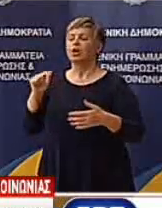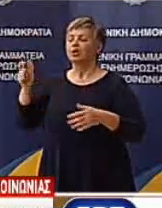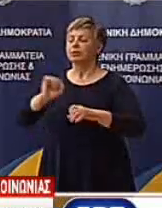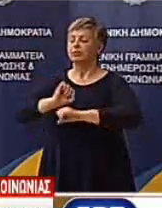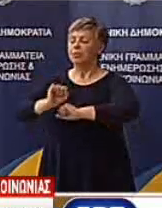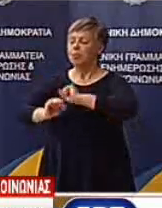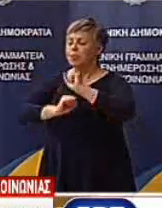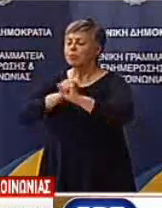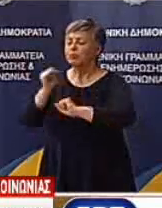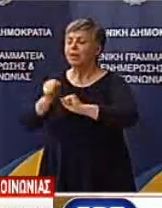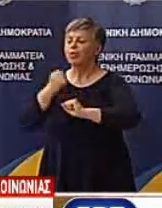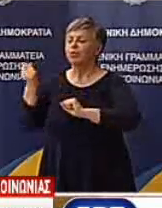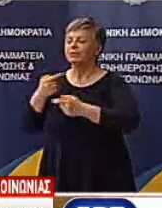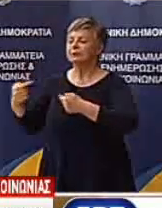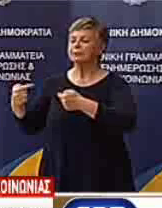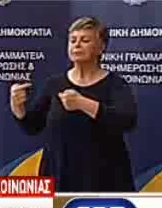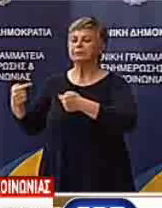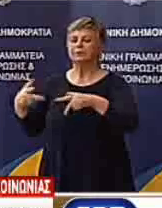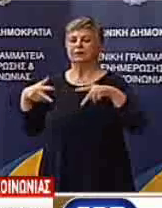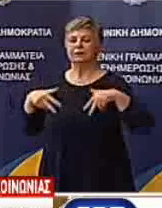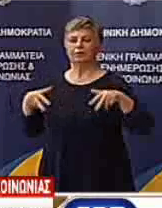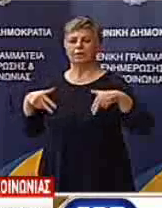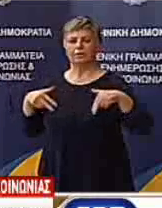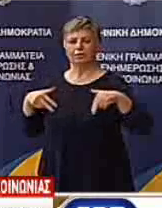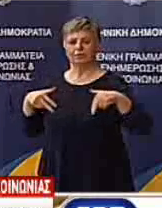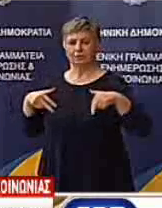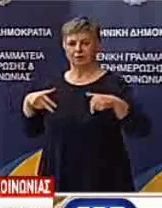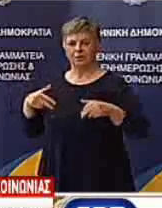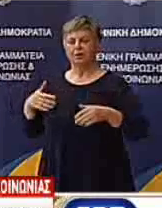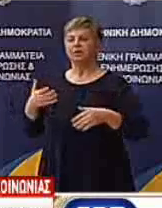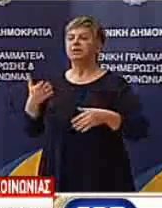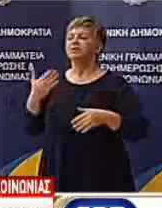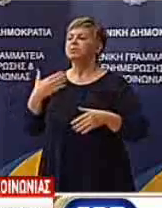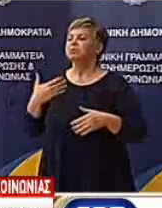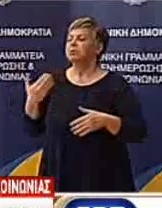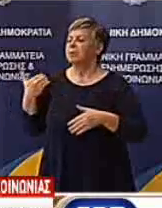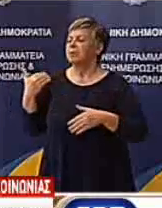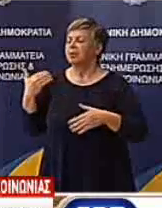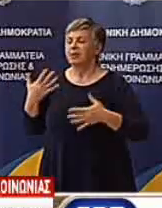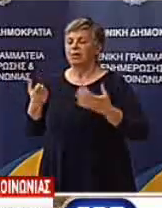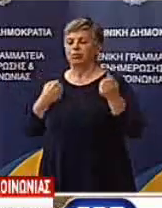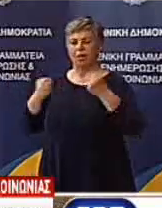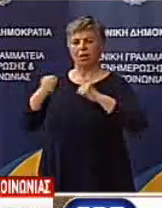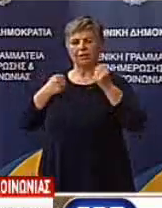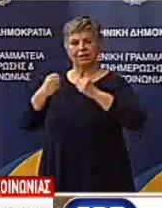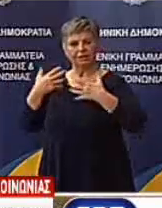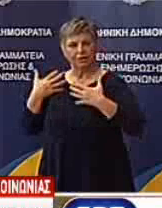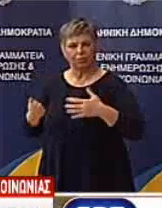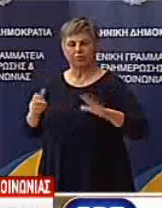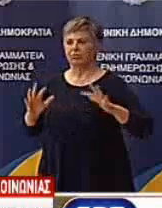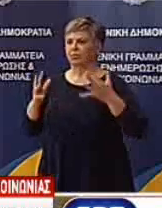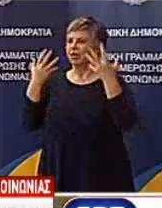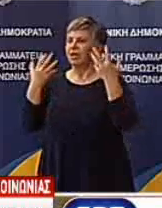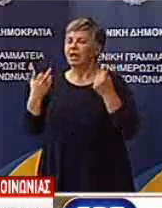την κυβέρνηση. Βλέπετε πίσω από αυτές τις τελευταίες κοινωνικές αντιδράσεις, βλέπετε κάποια προσπάθεια